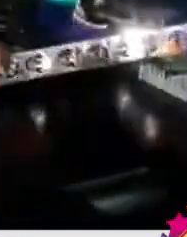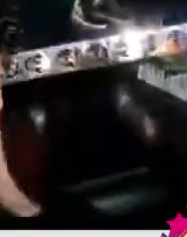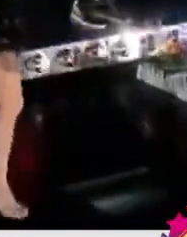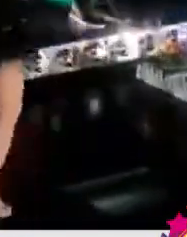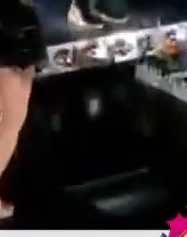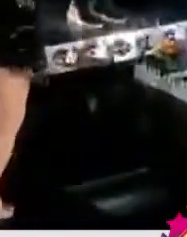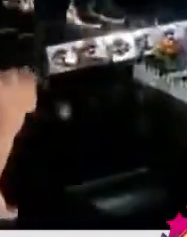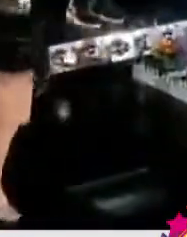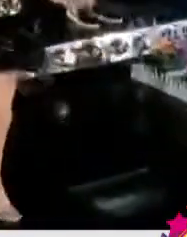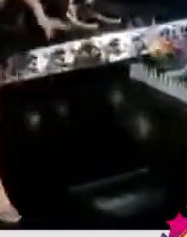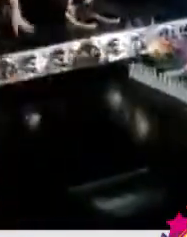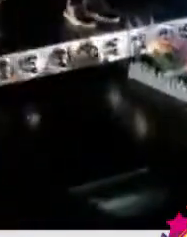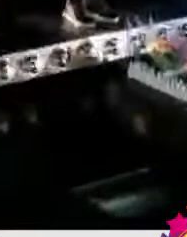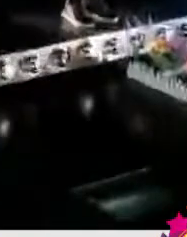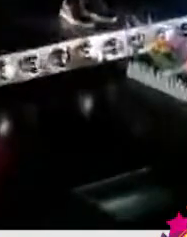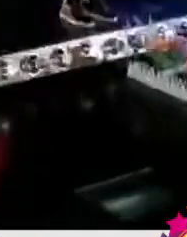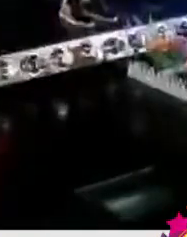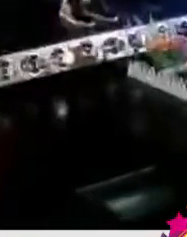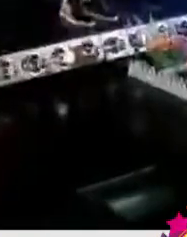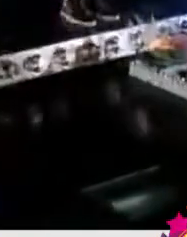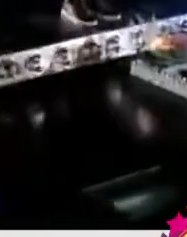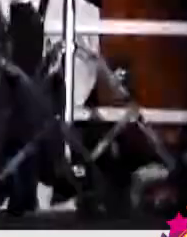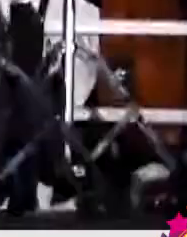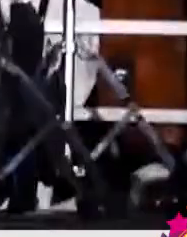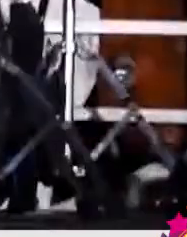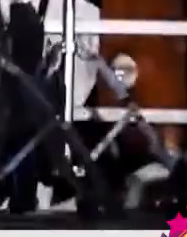당겨 당겨라.